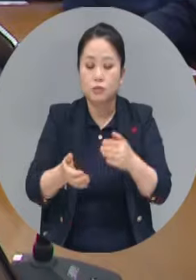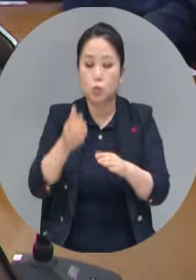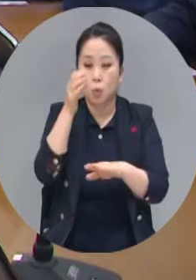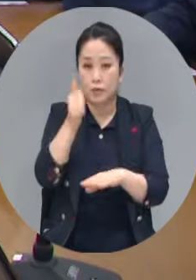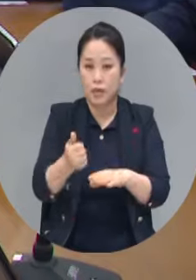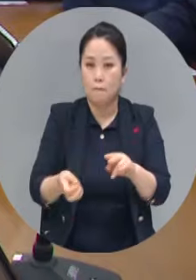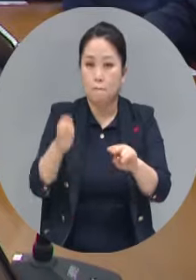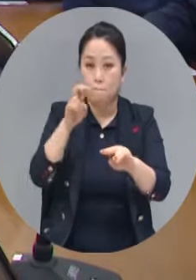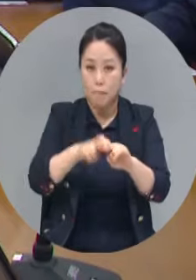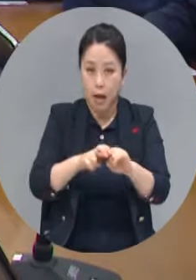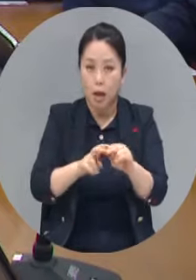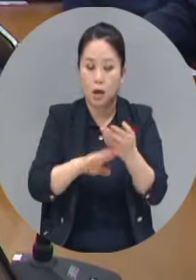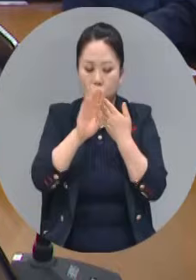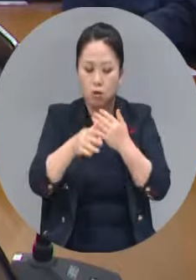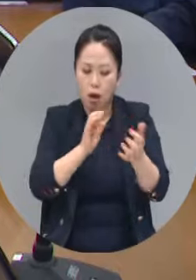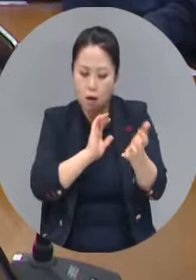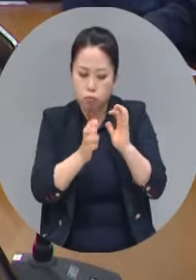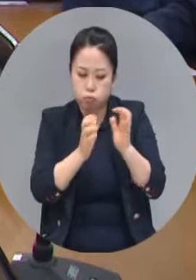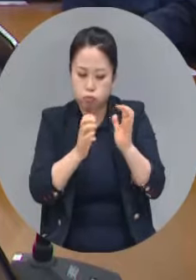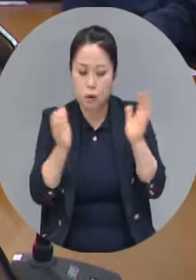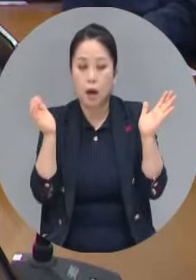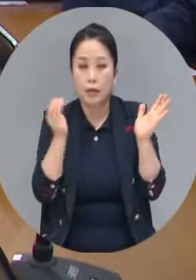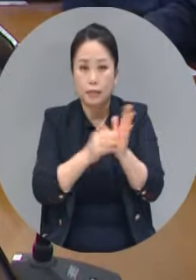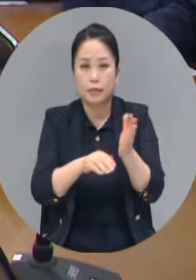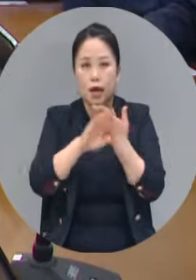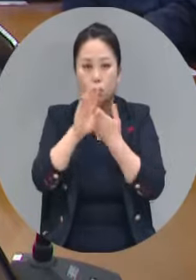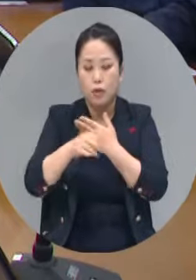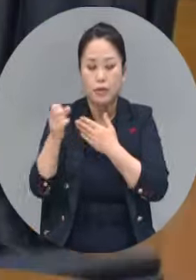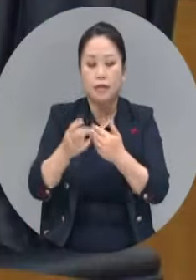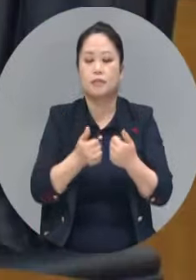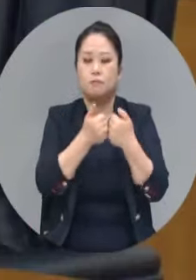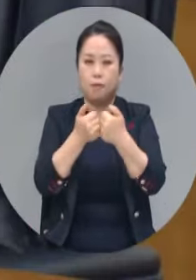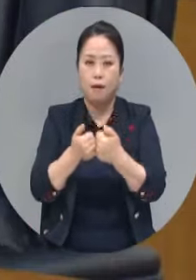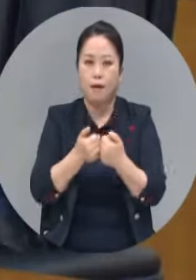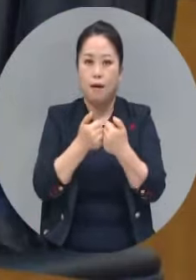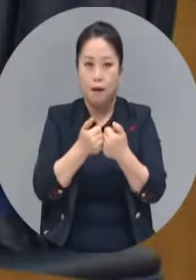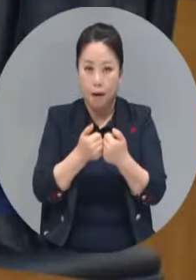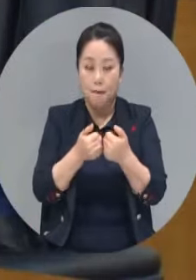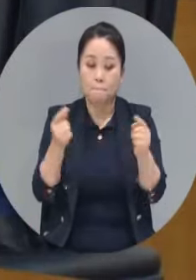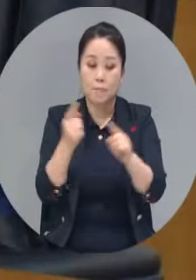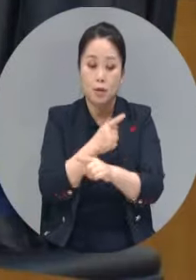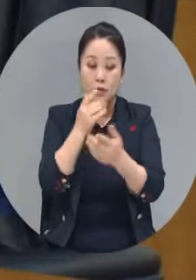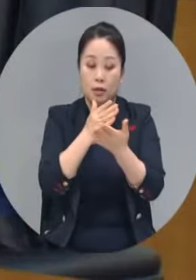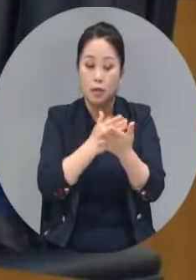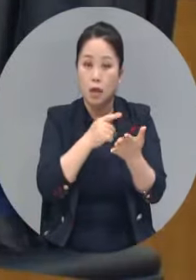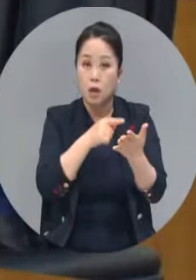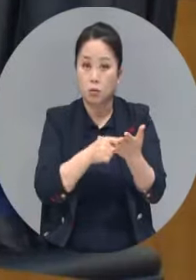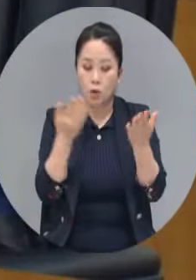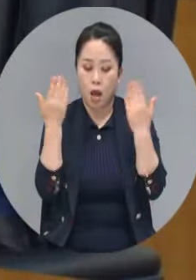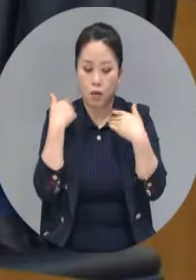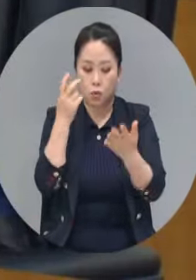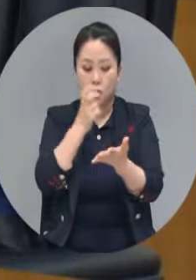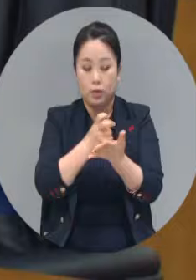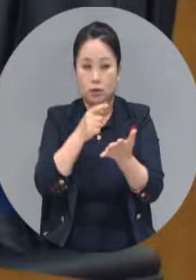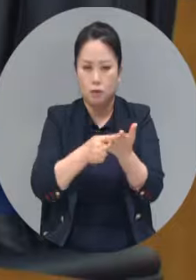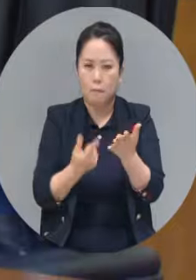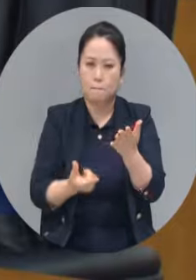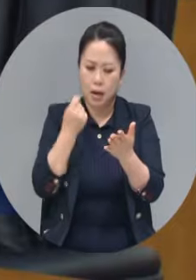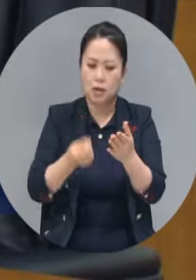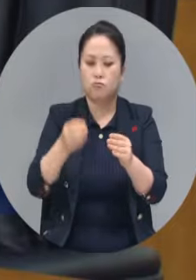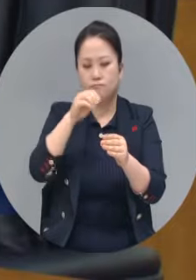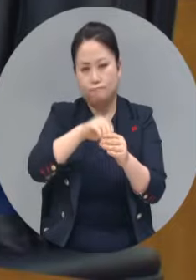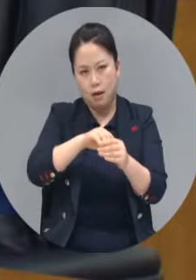뒤 다시 교무회의가 열렸습니다. 의대 정원 변동 사항을 학칙에 속히 반영해야 하는